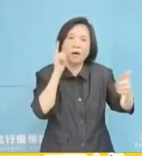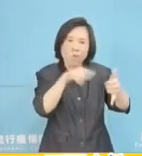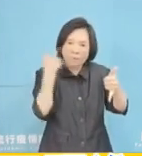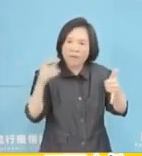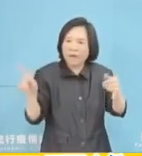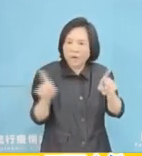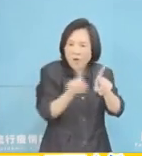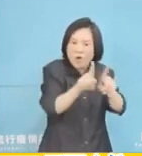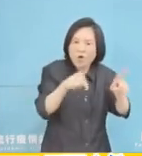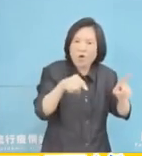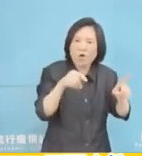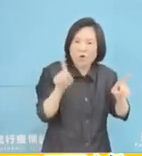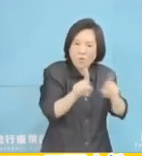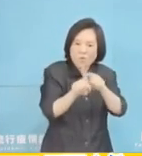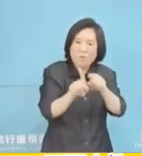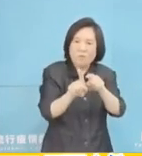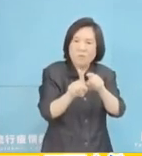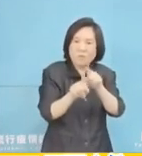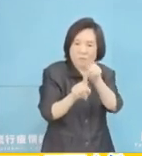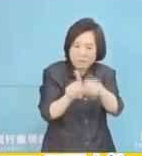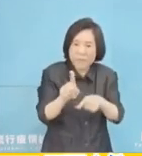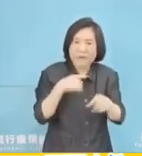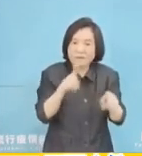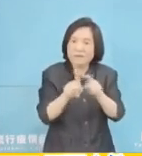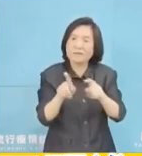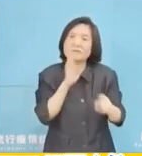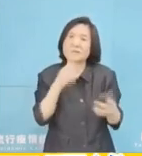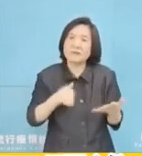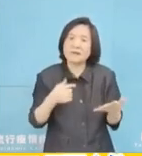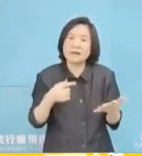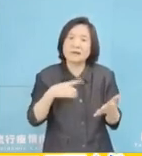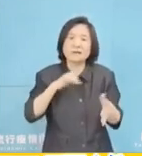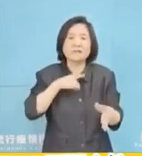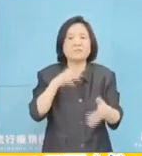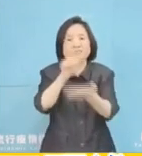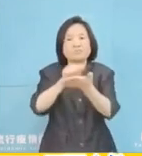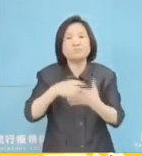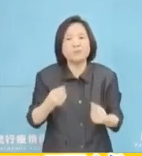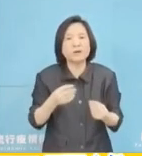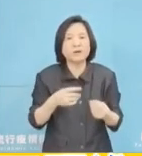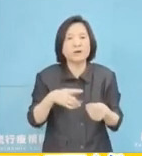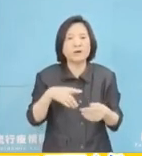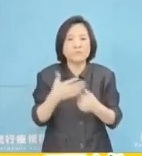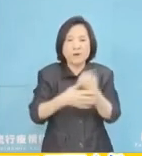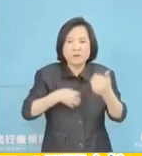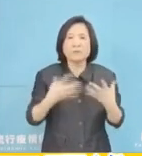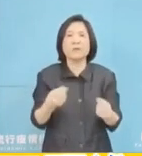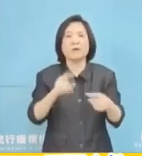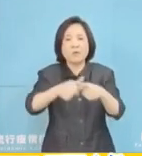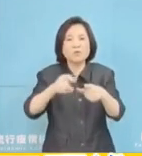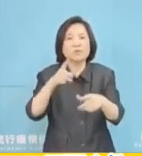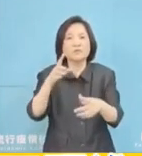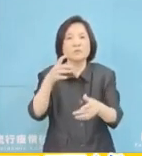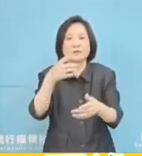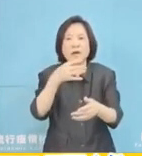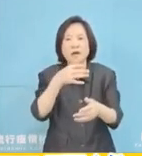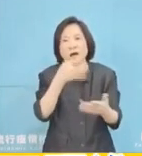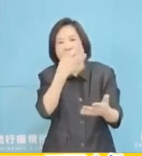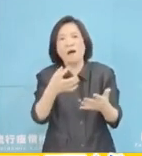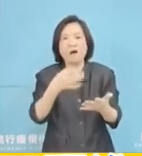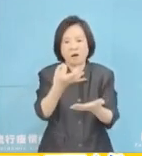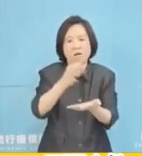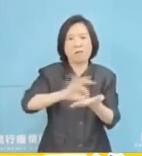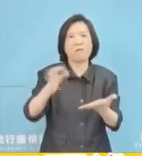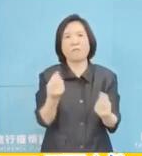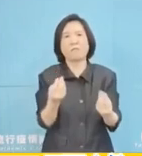触者，但是没有被框列，相关的保险公司的薪资都受到影响。这个状况要如何处理？ 针对传统市场看身份证分流呢？